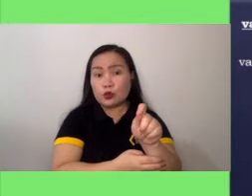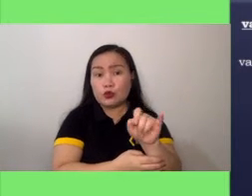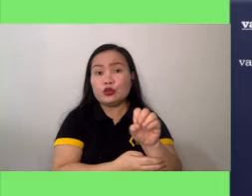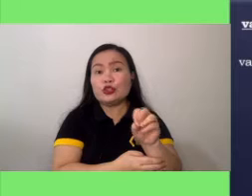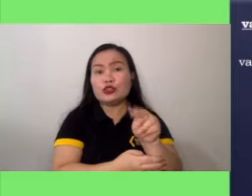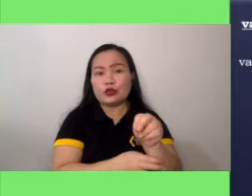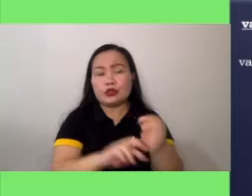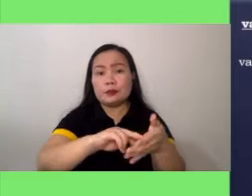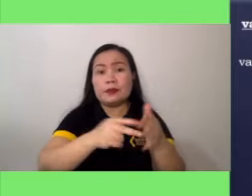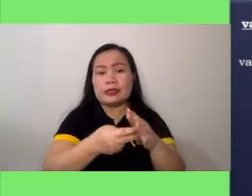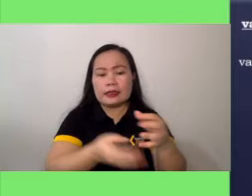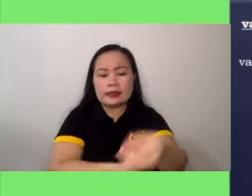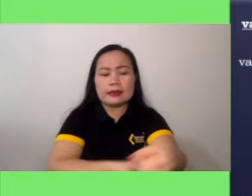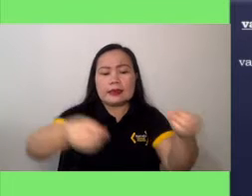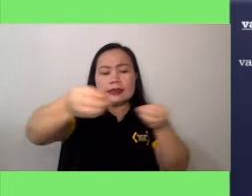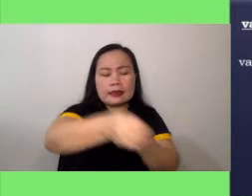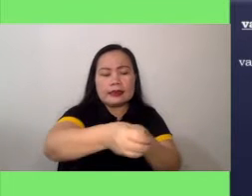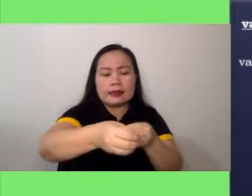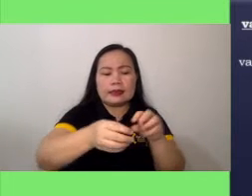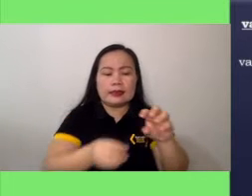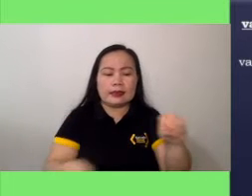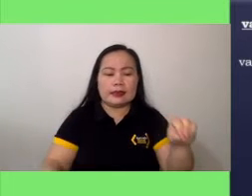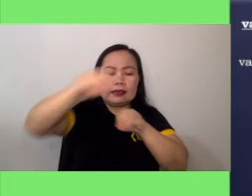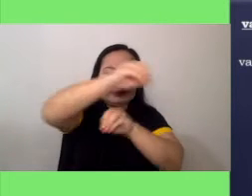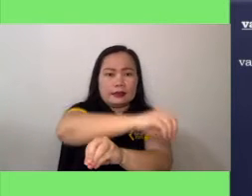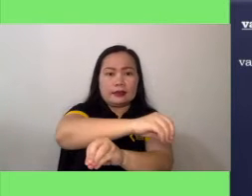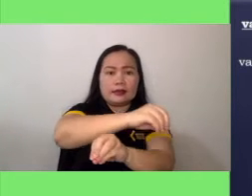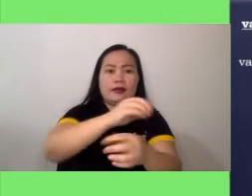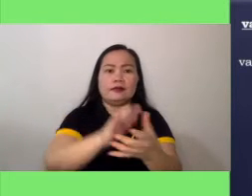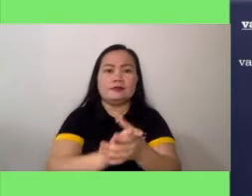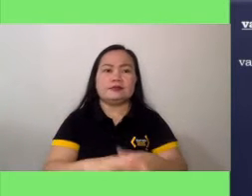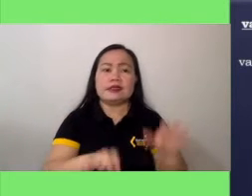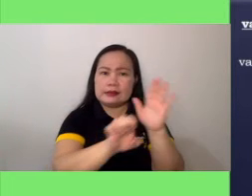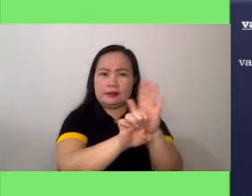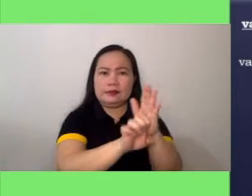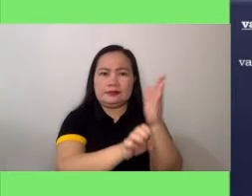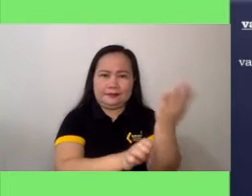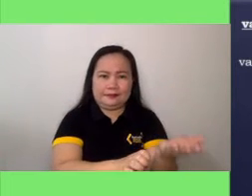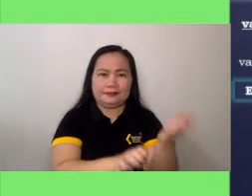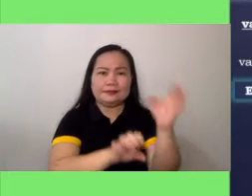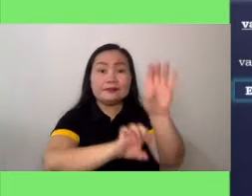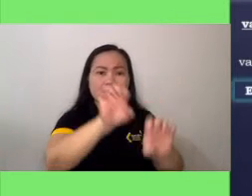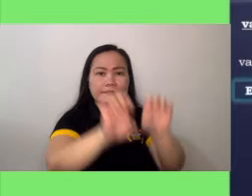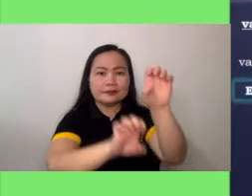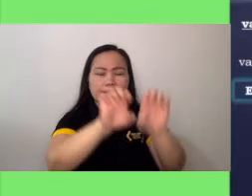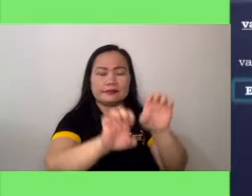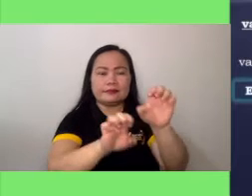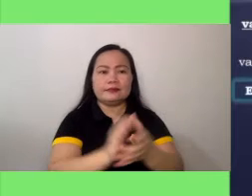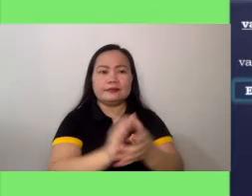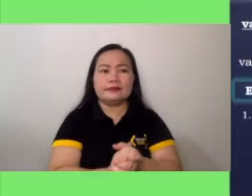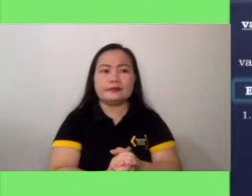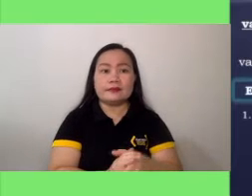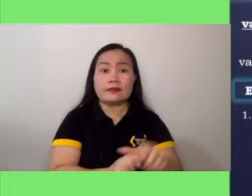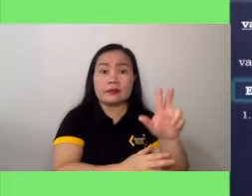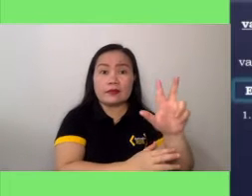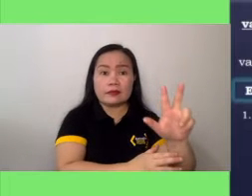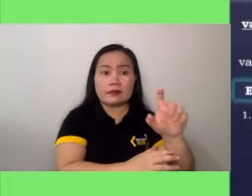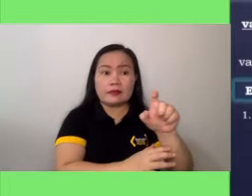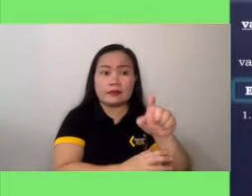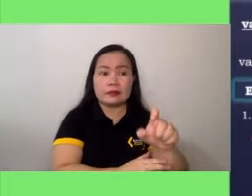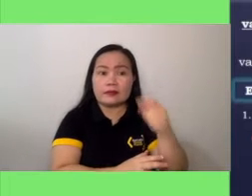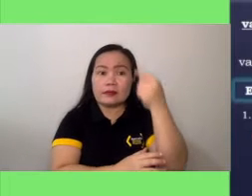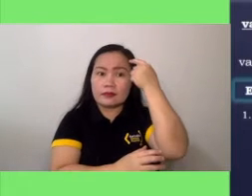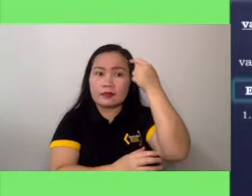ang ibig sabihin ng substitution. We are replacing the variable. Let's have an example. So,